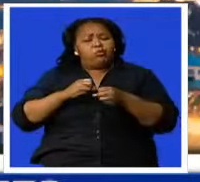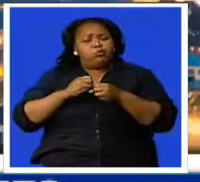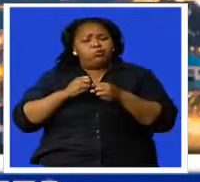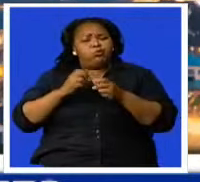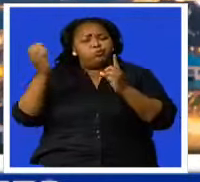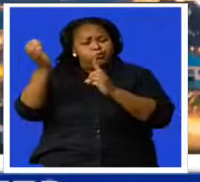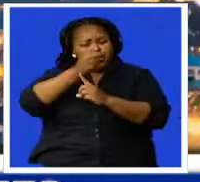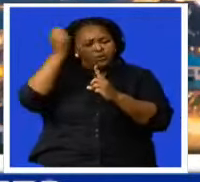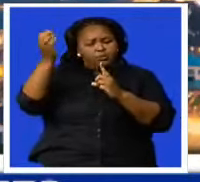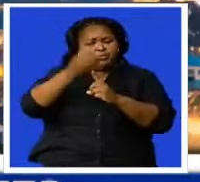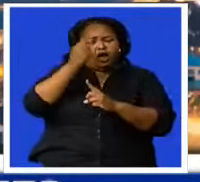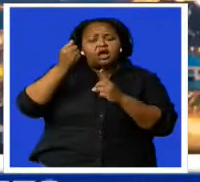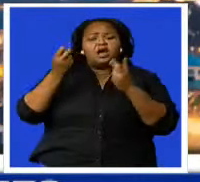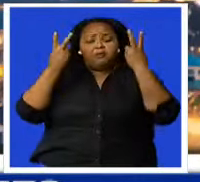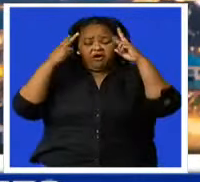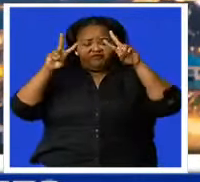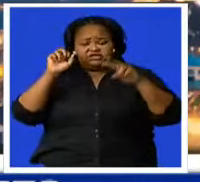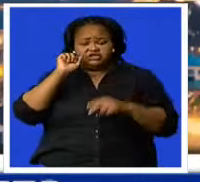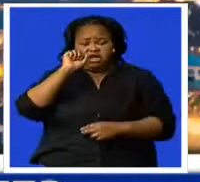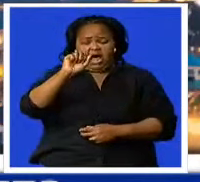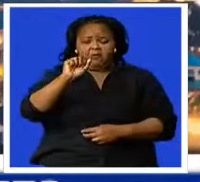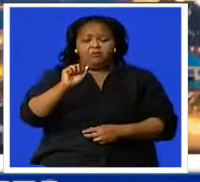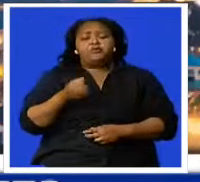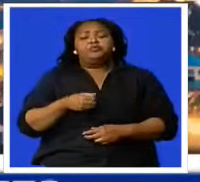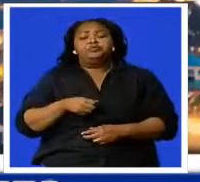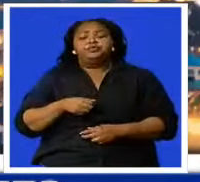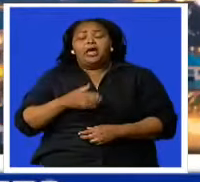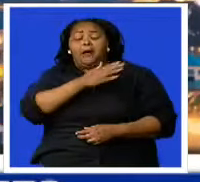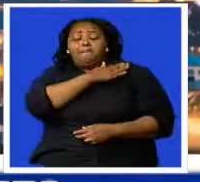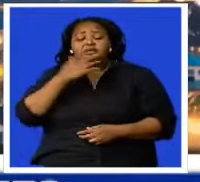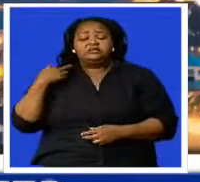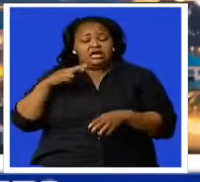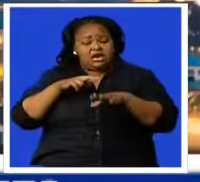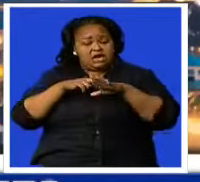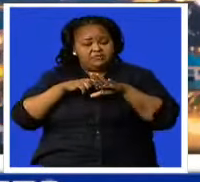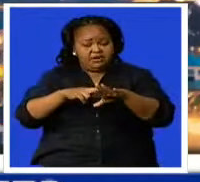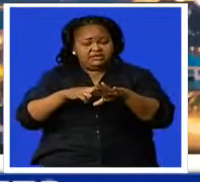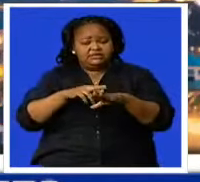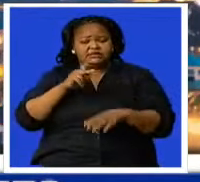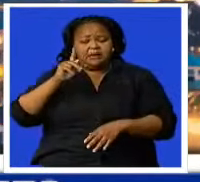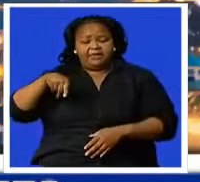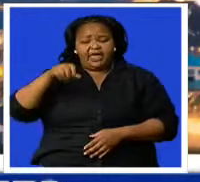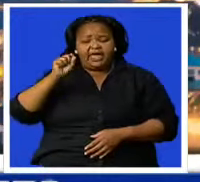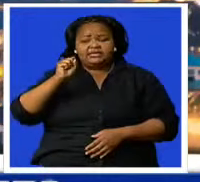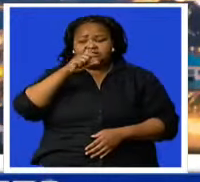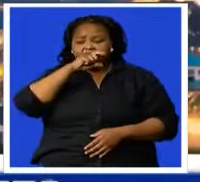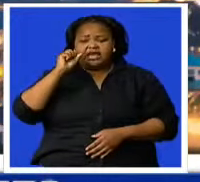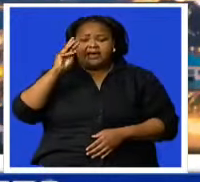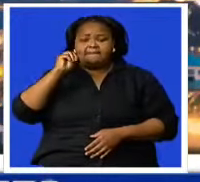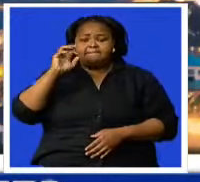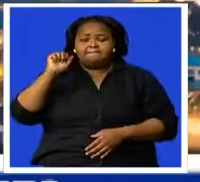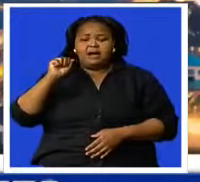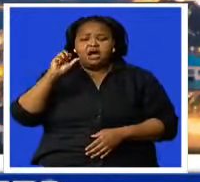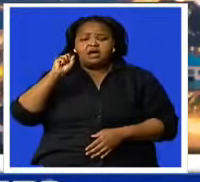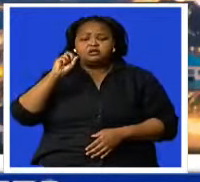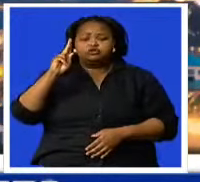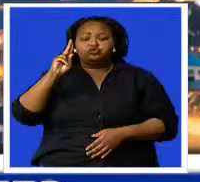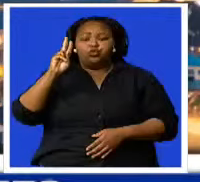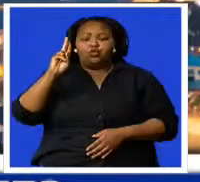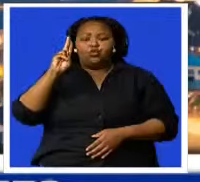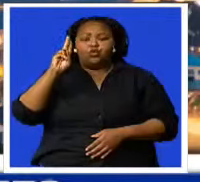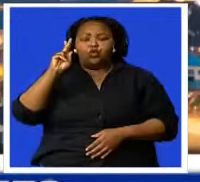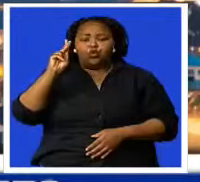bemelelwe umabhalane lomkhulu kuleli tiko Maxwell Masuku nakuhonyeliswa-ke bafundi bebenda imisebenzi yetebuchwephesha